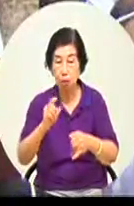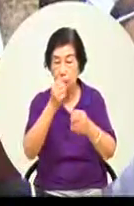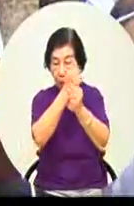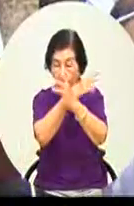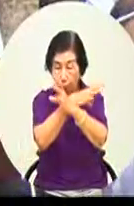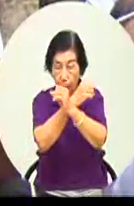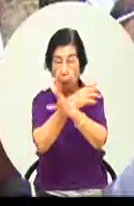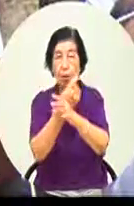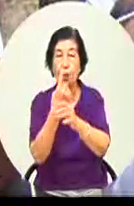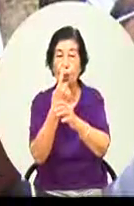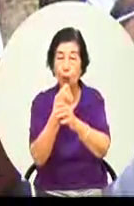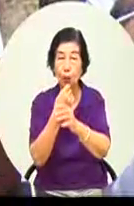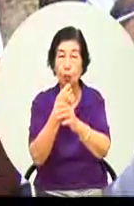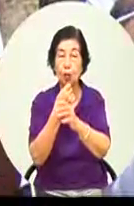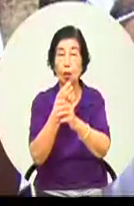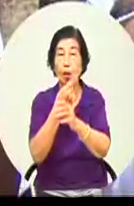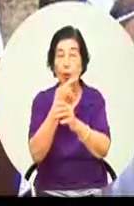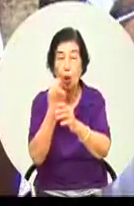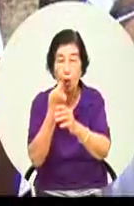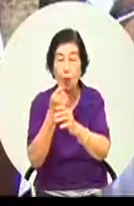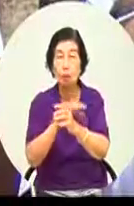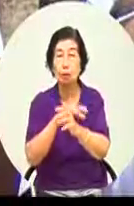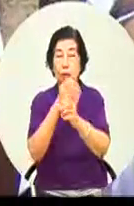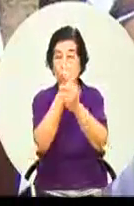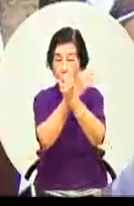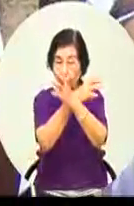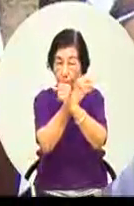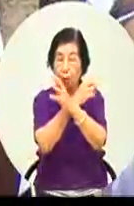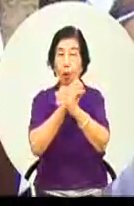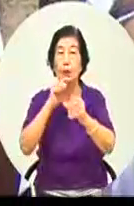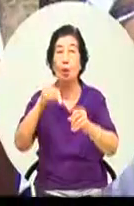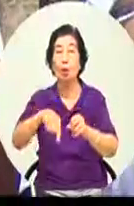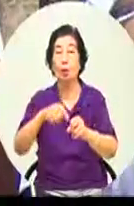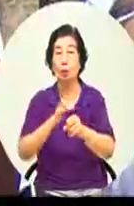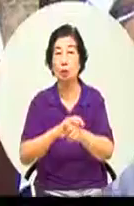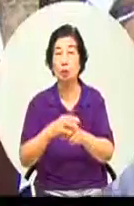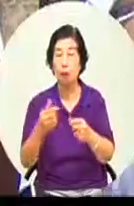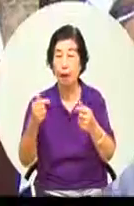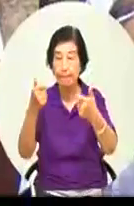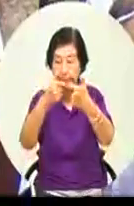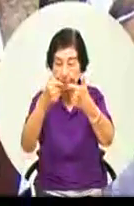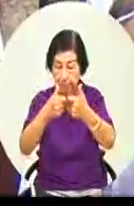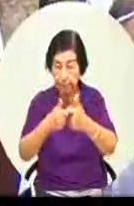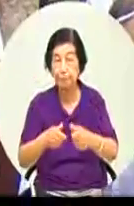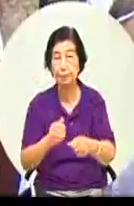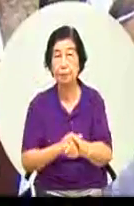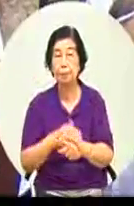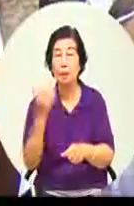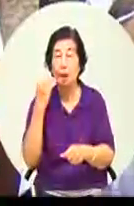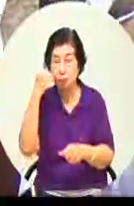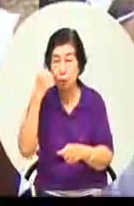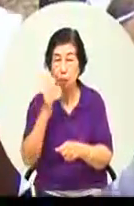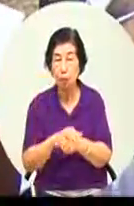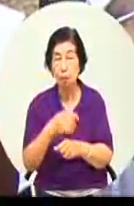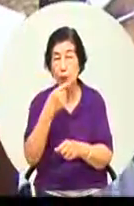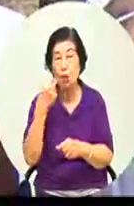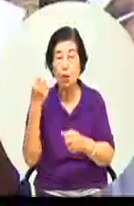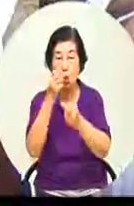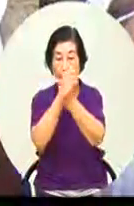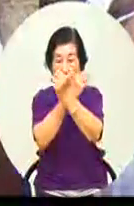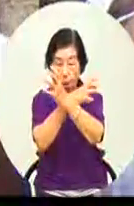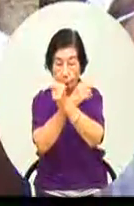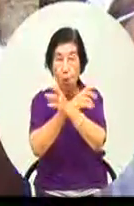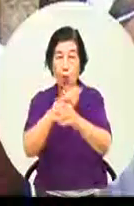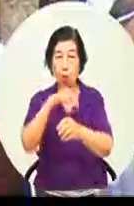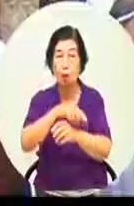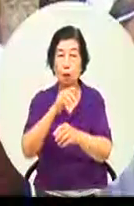灯，啊，阮配合一下绿灯的时间，阮车绿灯，阮较过。啊，若红灯的时阵，大概偌久？啊，阮就会当伫车站内底等。